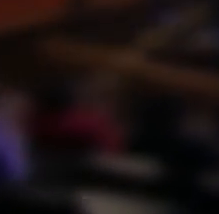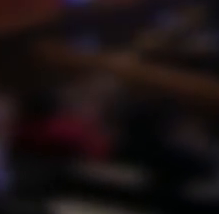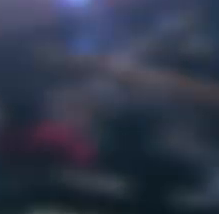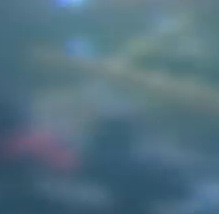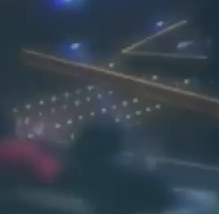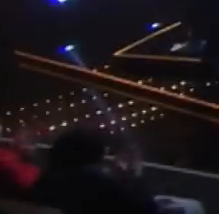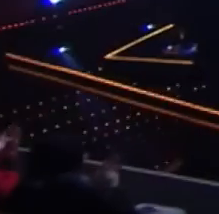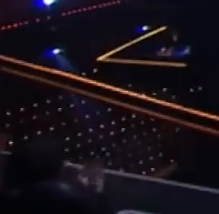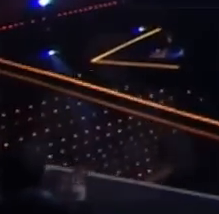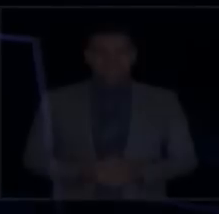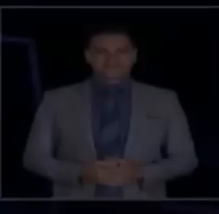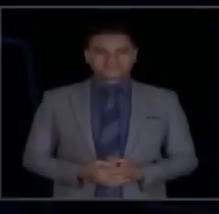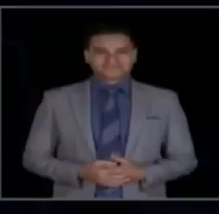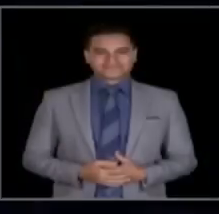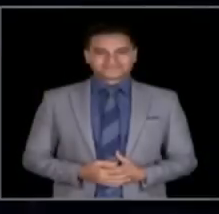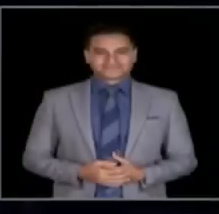عصام يوسف.